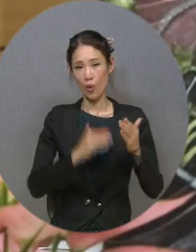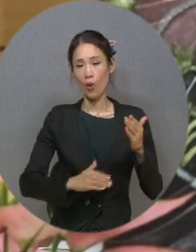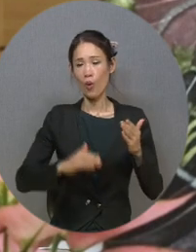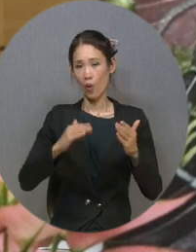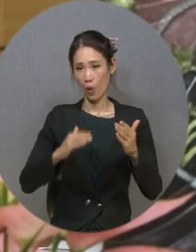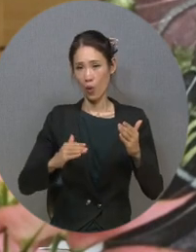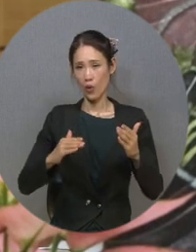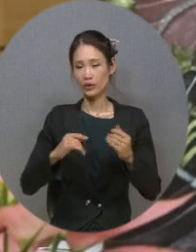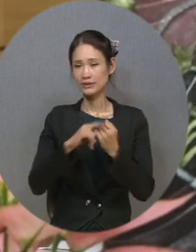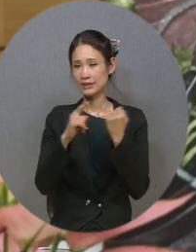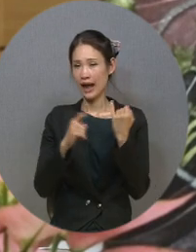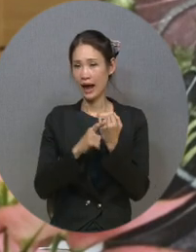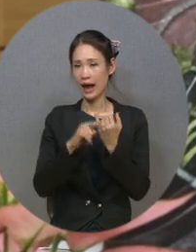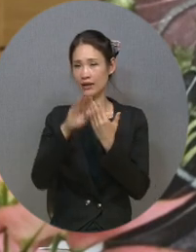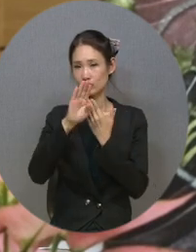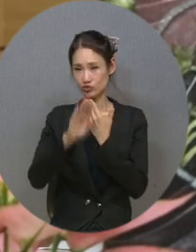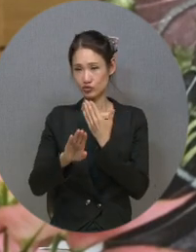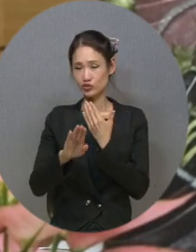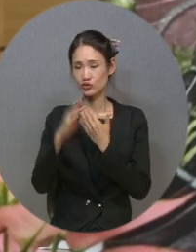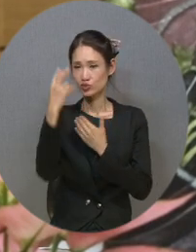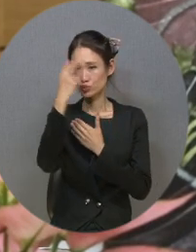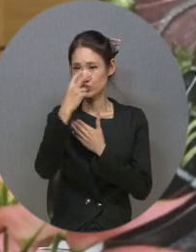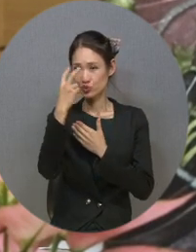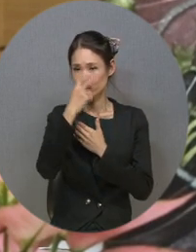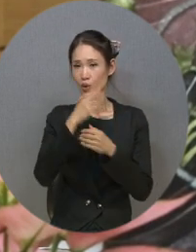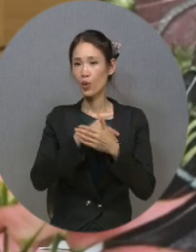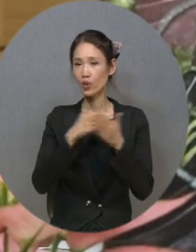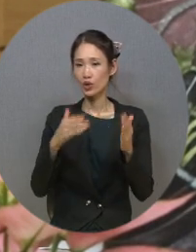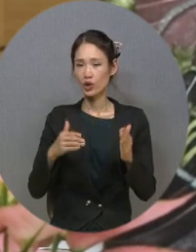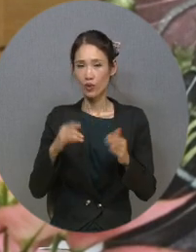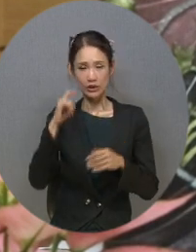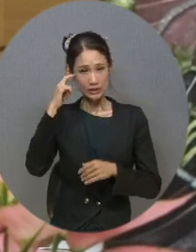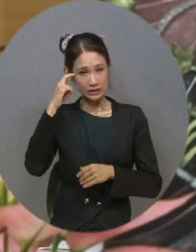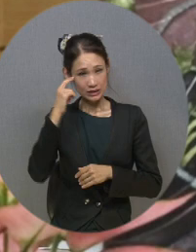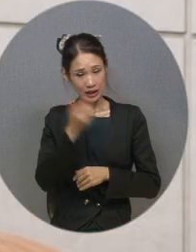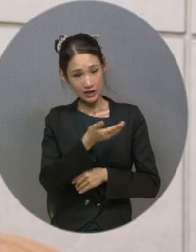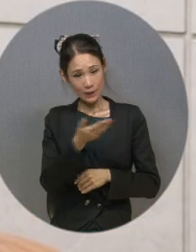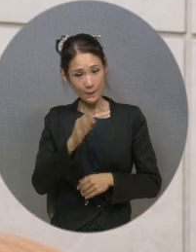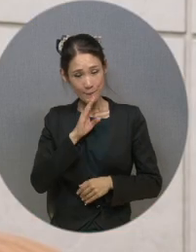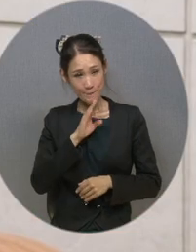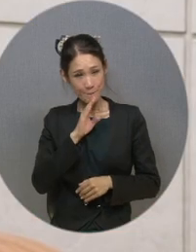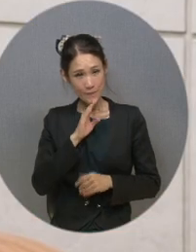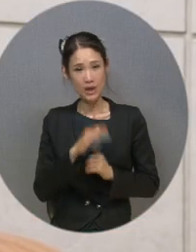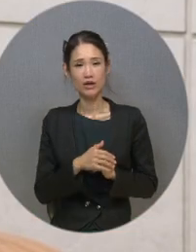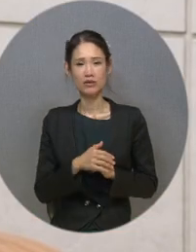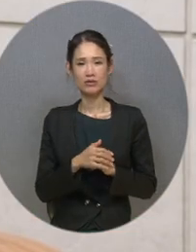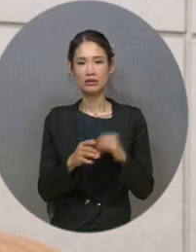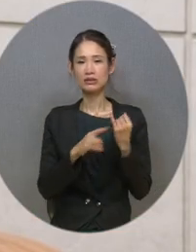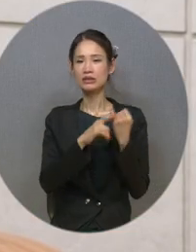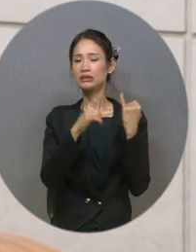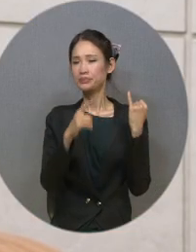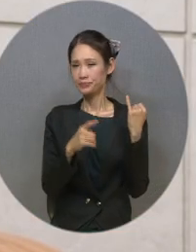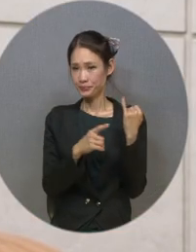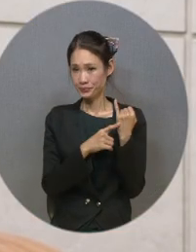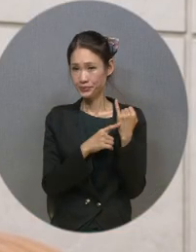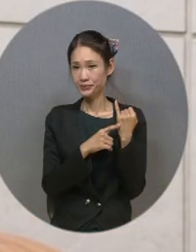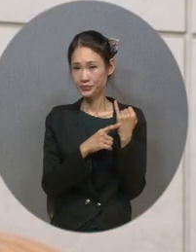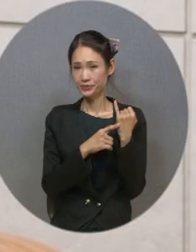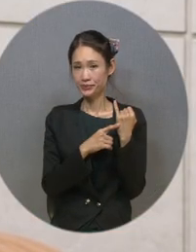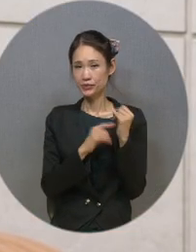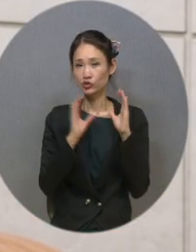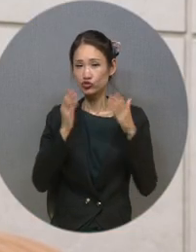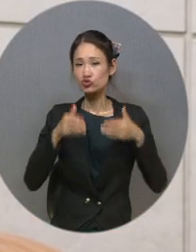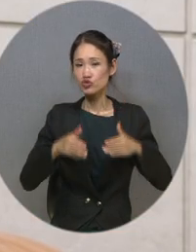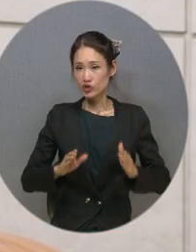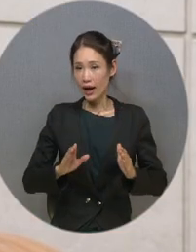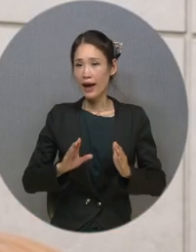공공산후조리원에 대해서도 굉장히 신경을 많이 쓰고 있다는데 말씀해 주십시오. 네. 임신을 해서